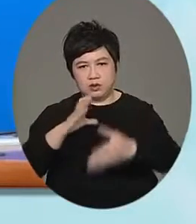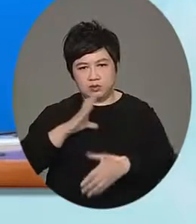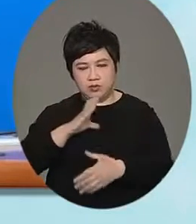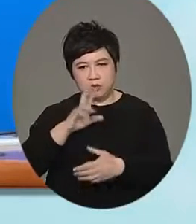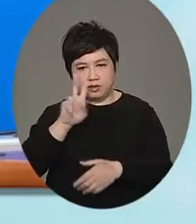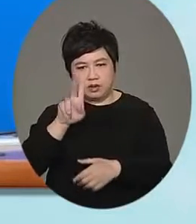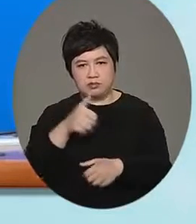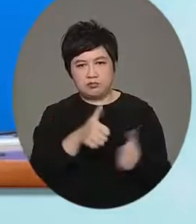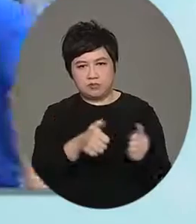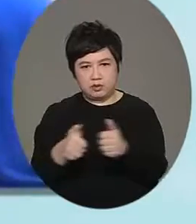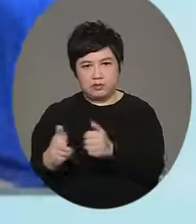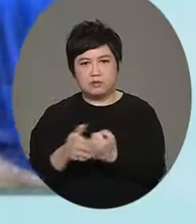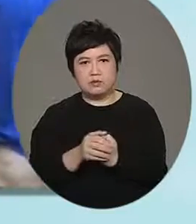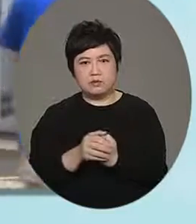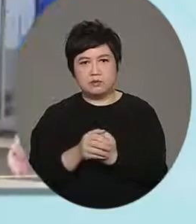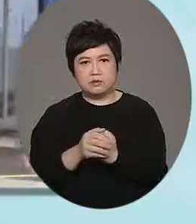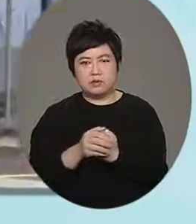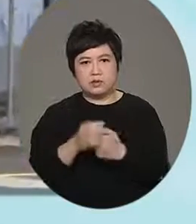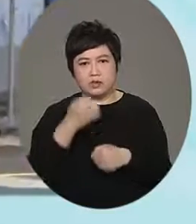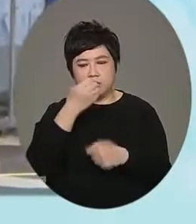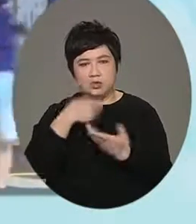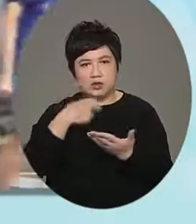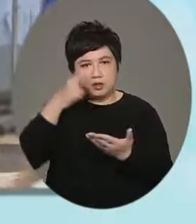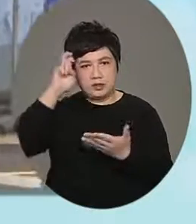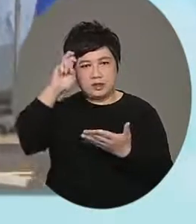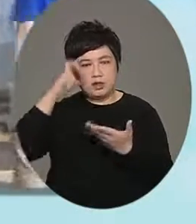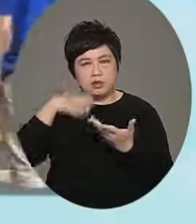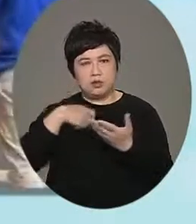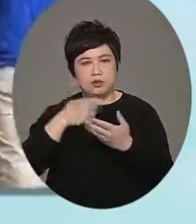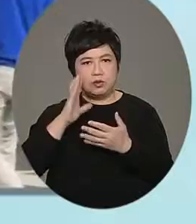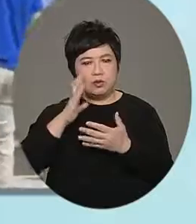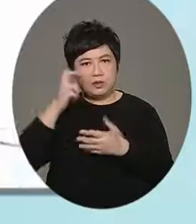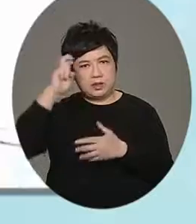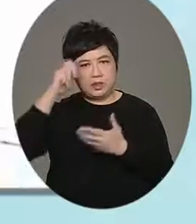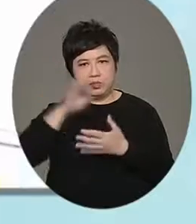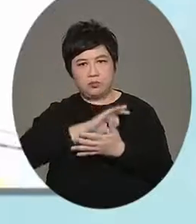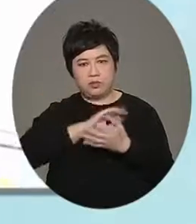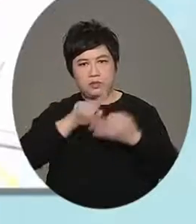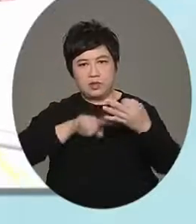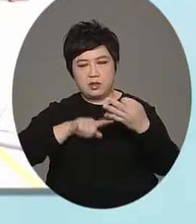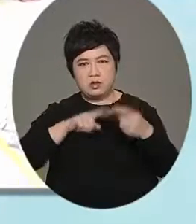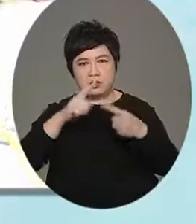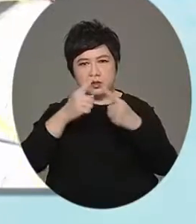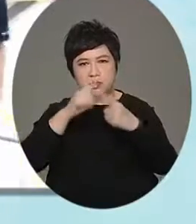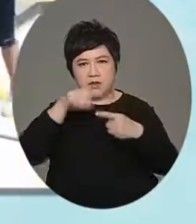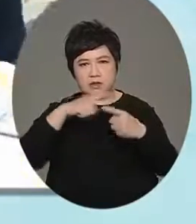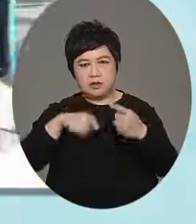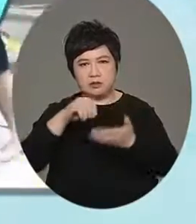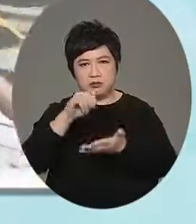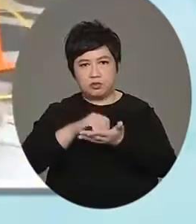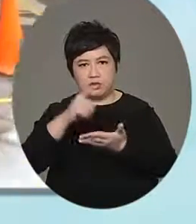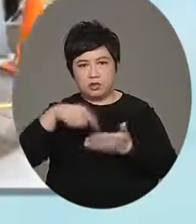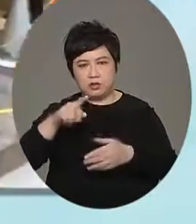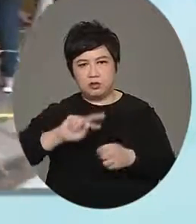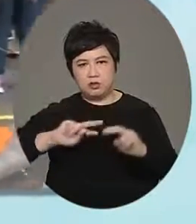況，謝謝。 全國港澳研究會副會長劉少佳認為，由全國人大通過決定改革香港